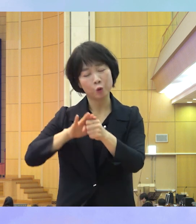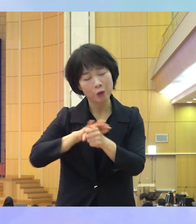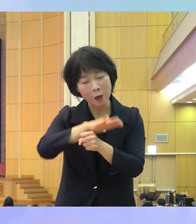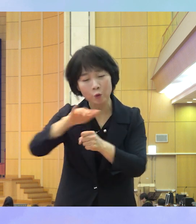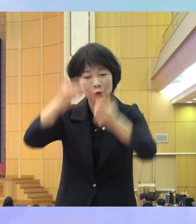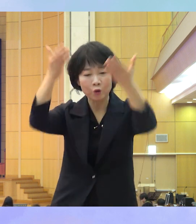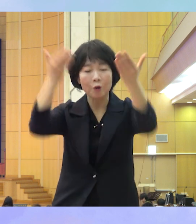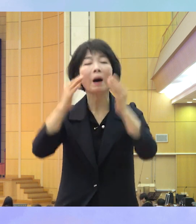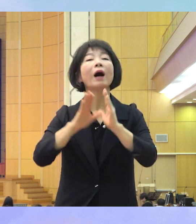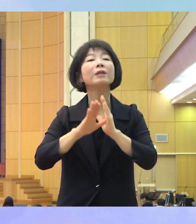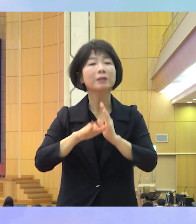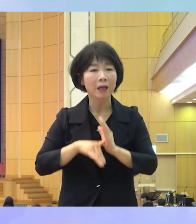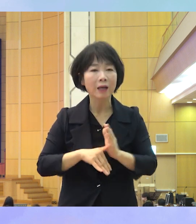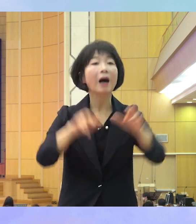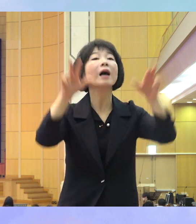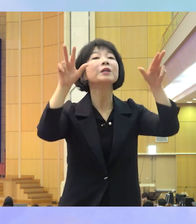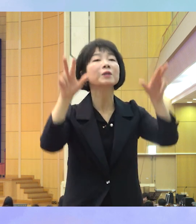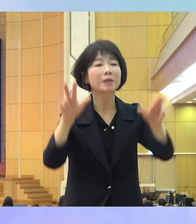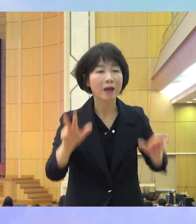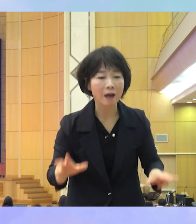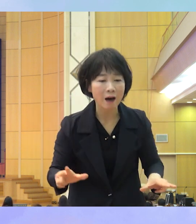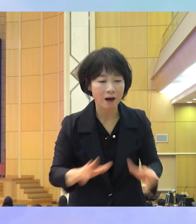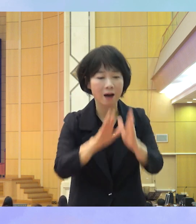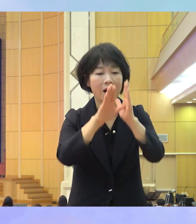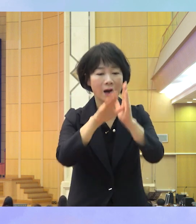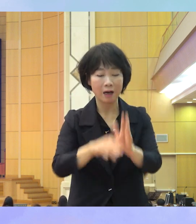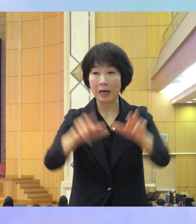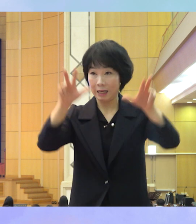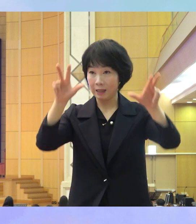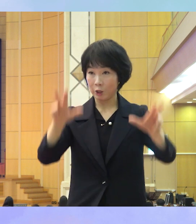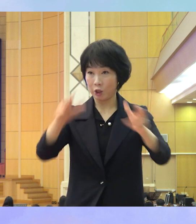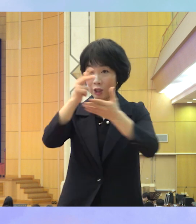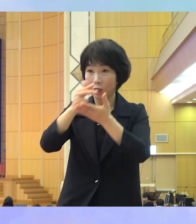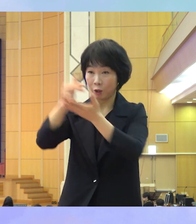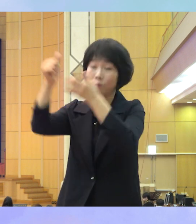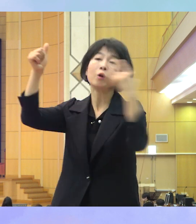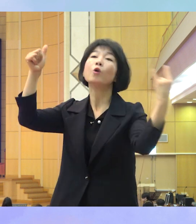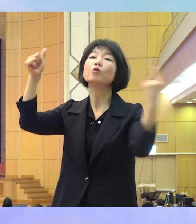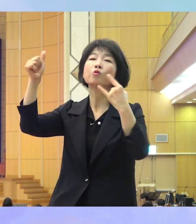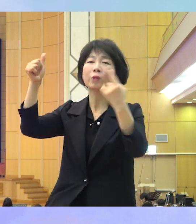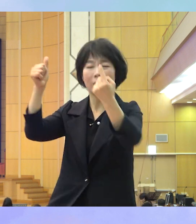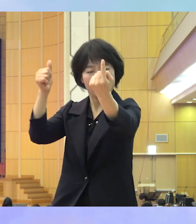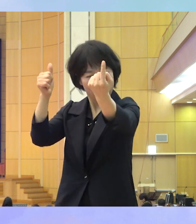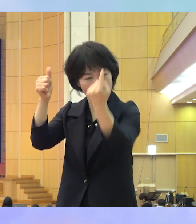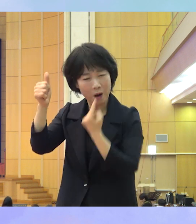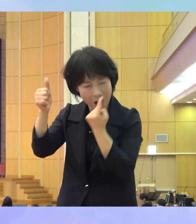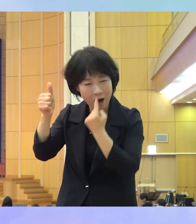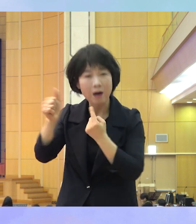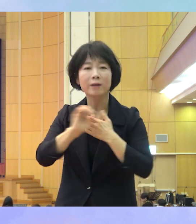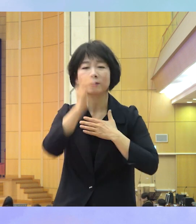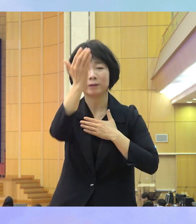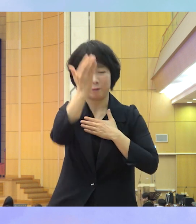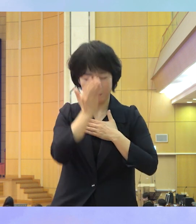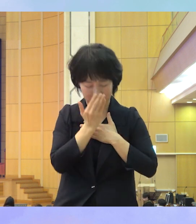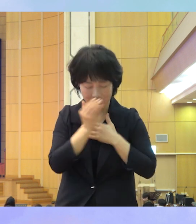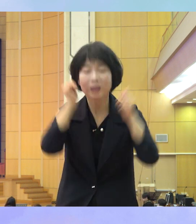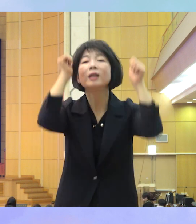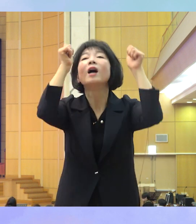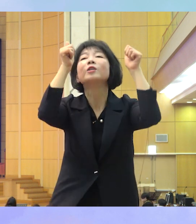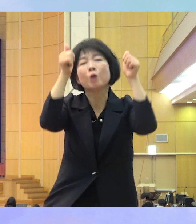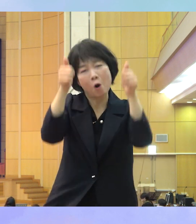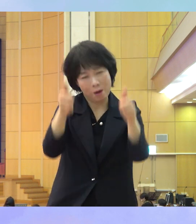이때라 주의 긍휼 받을 때가 이때라. 지금 주께 나와